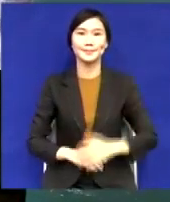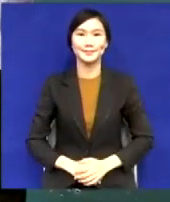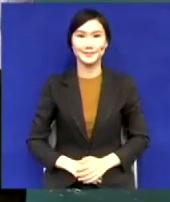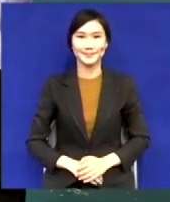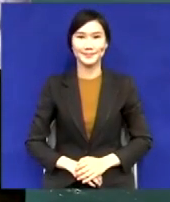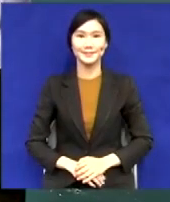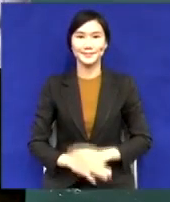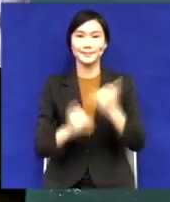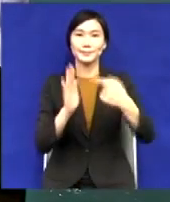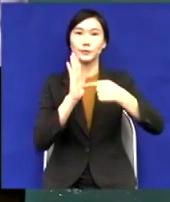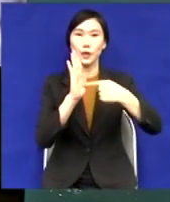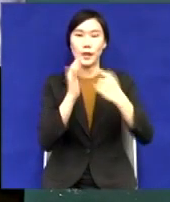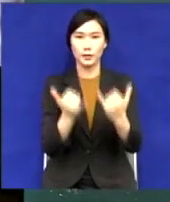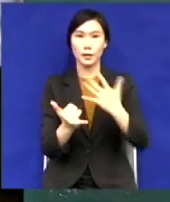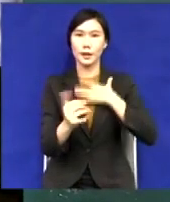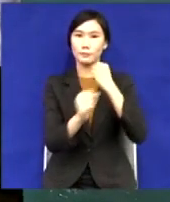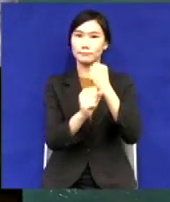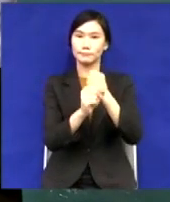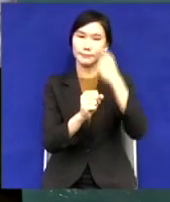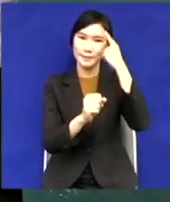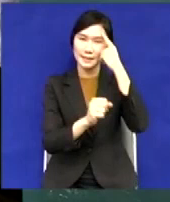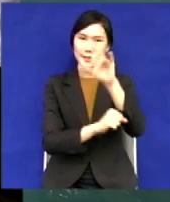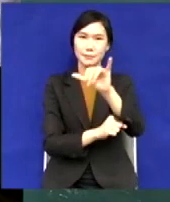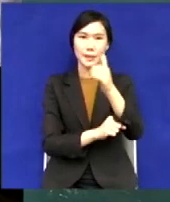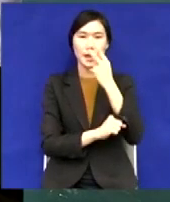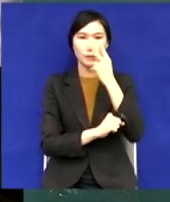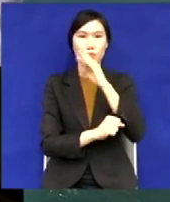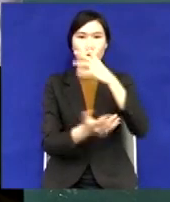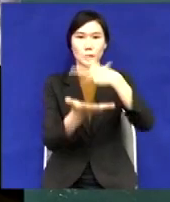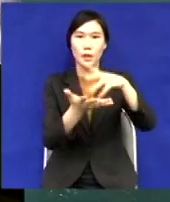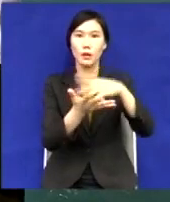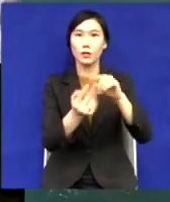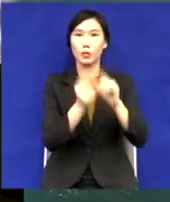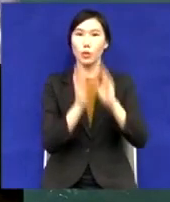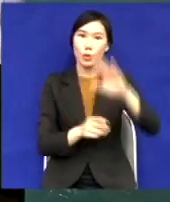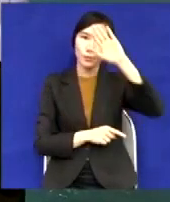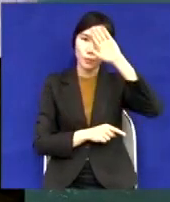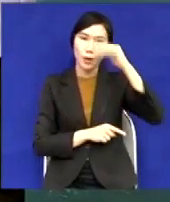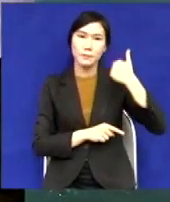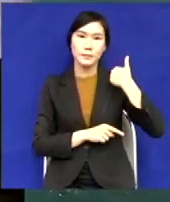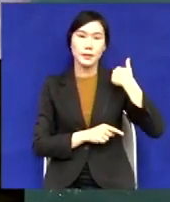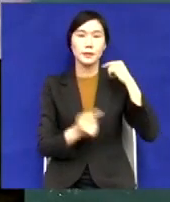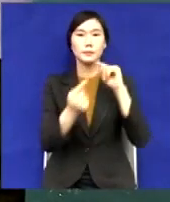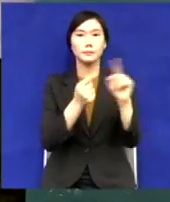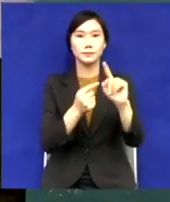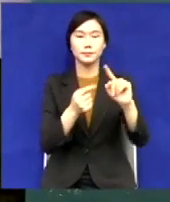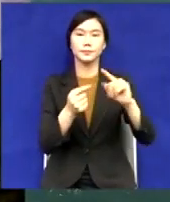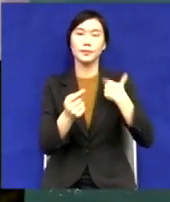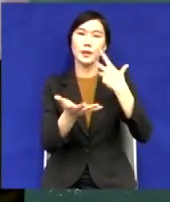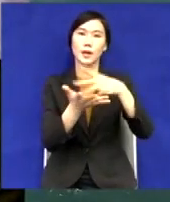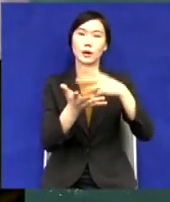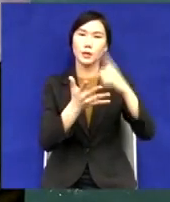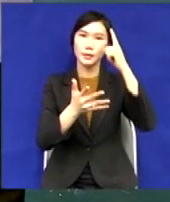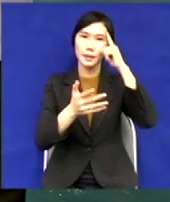ครับอันนี้จะเป็นตัวอย่างที่เราดำเนินการนะครับก็คาดว่าการรายงานผลเนี่ยจะใช้ถ้าทำระบบนี้เนี่ยก็จะรายงานได้ไม่เกิ